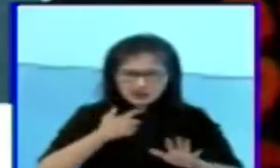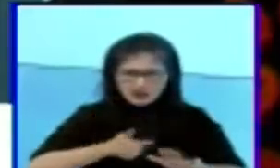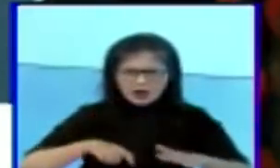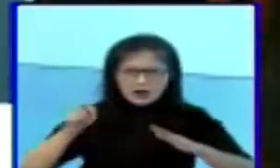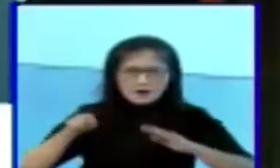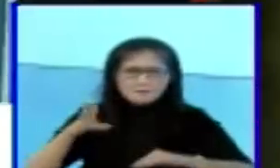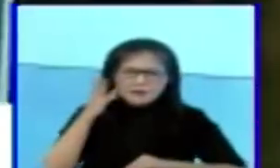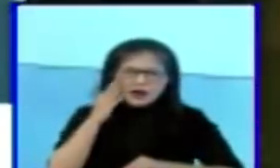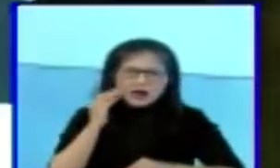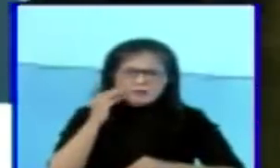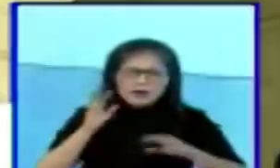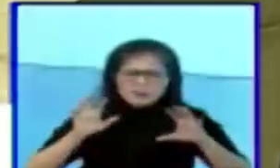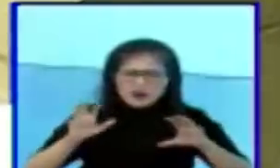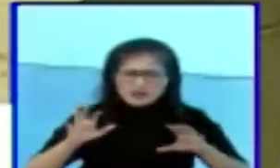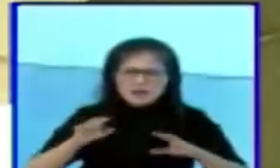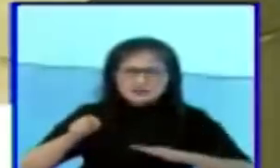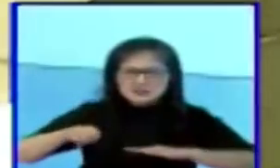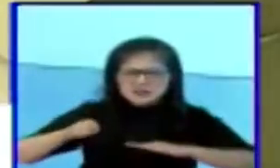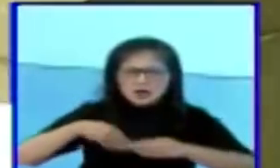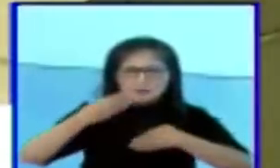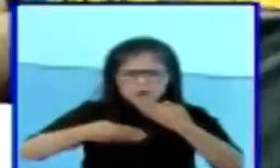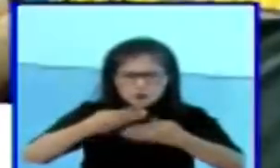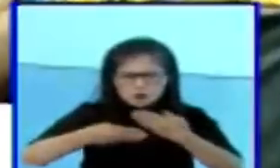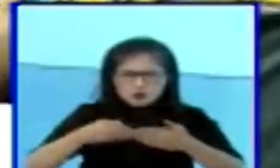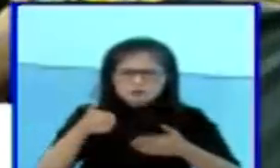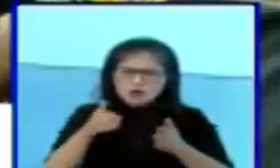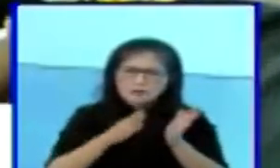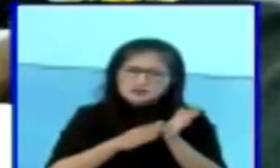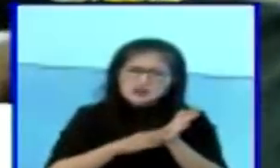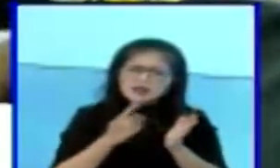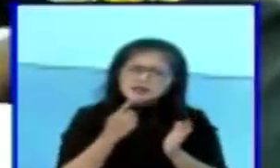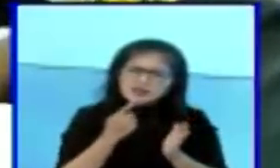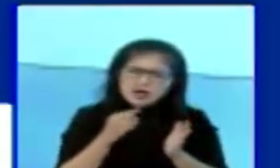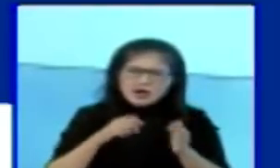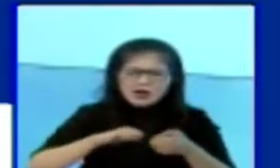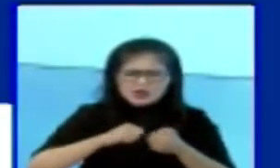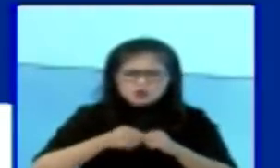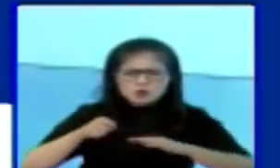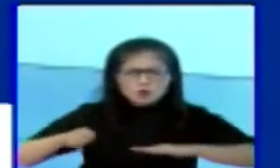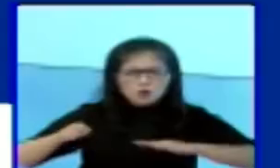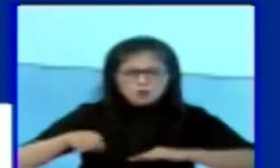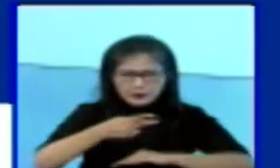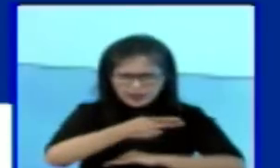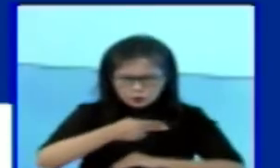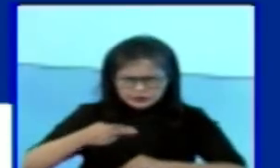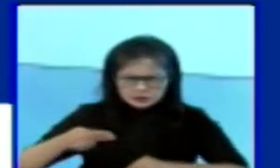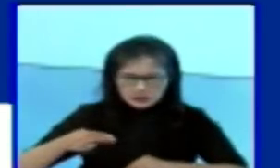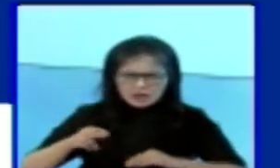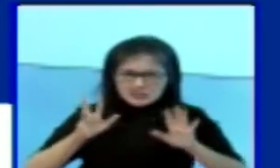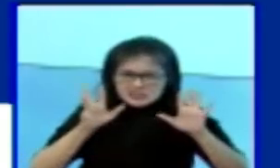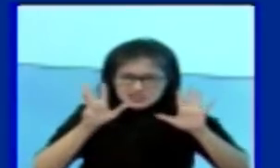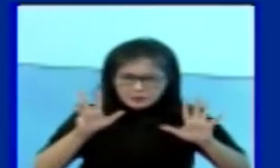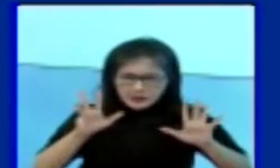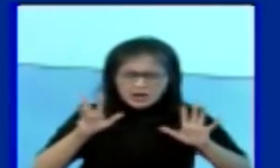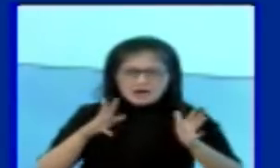dunia hukum dan telah malang melintang menangani berbagai kasus hukum di tanah air. 9 hakim konstitusi yakni